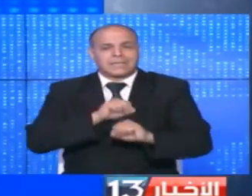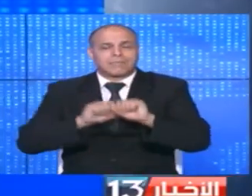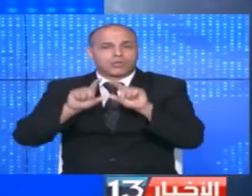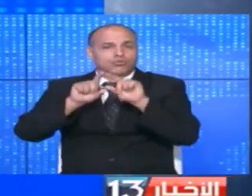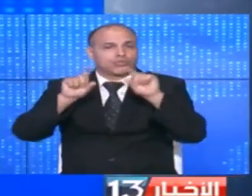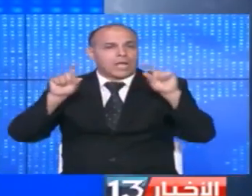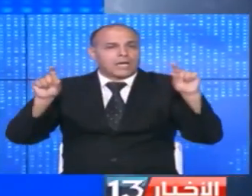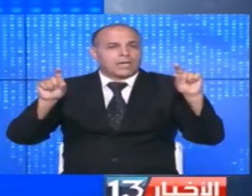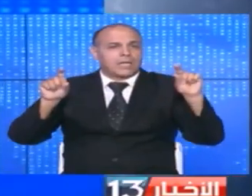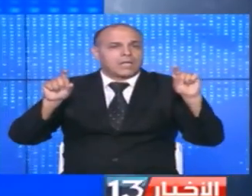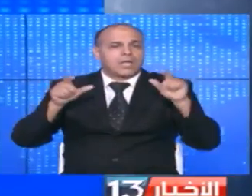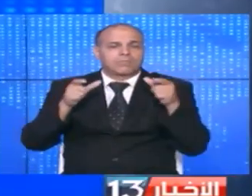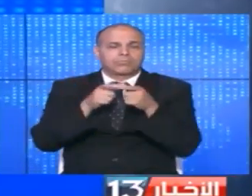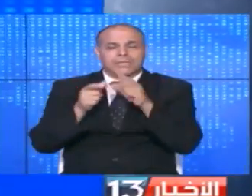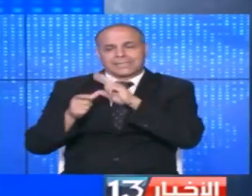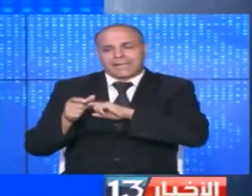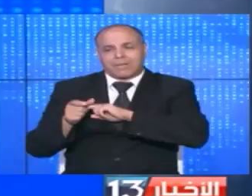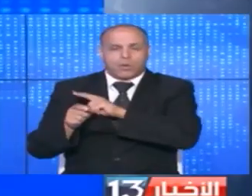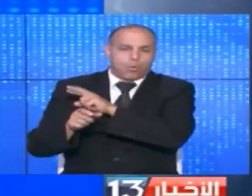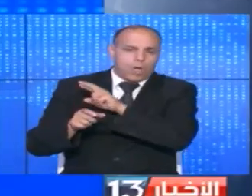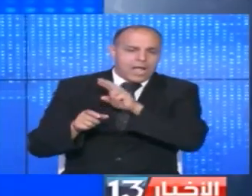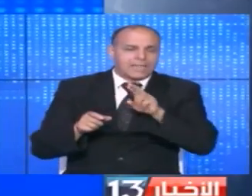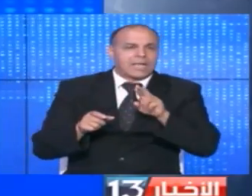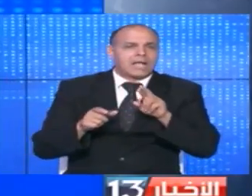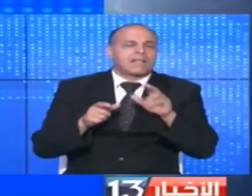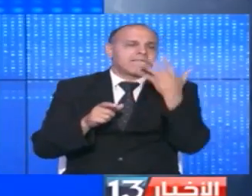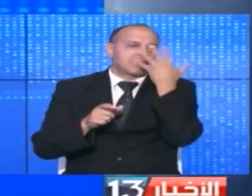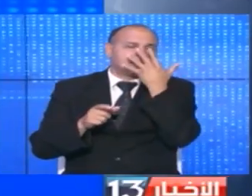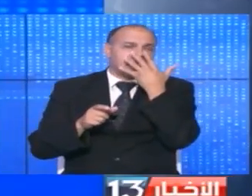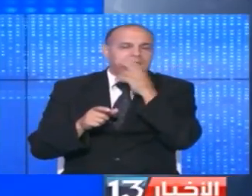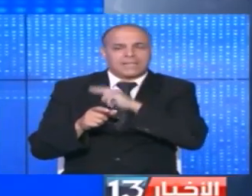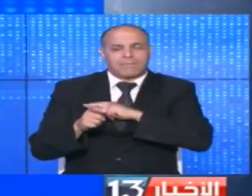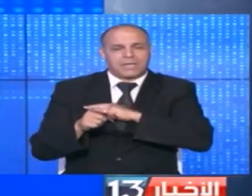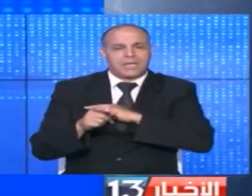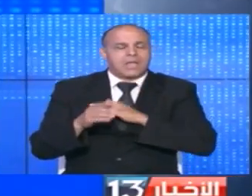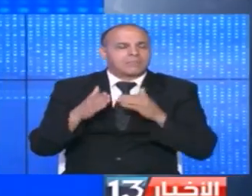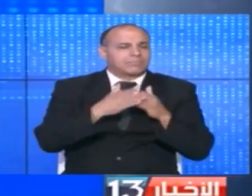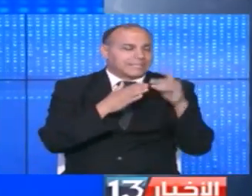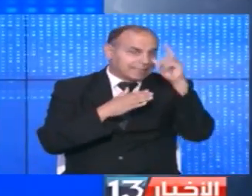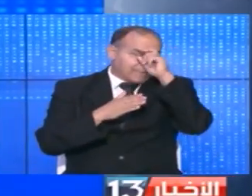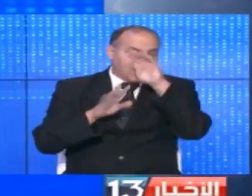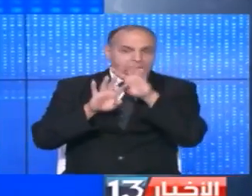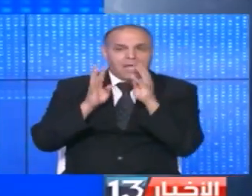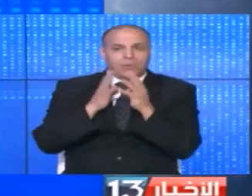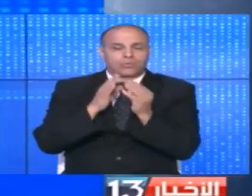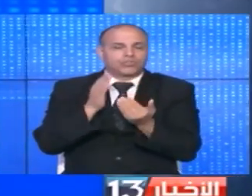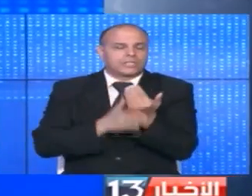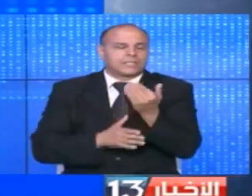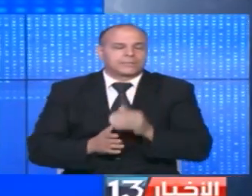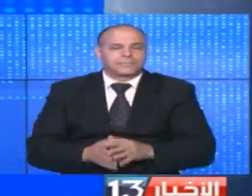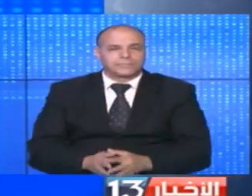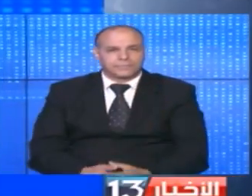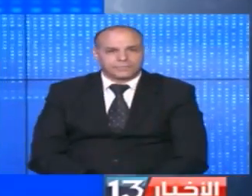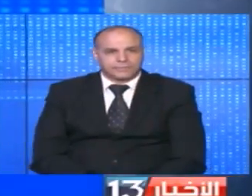شعار مؤسسه التامين واعاده التامين الافريقيه في مواجهه التحديات التشريعيه الجديده